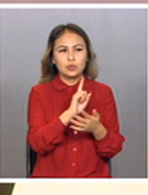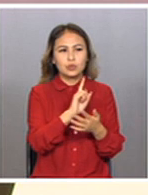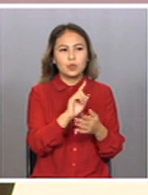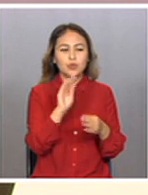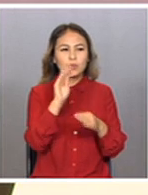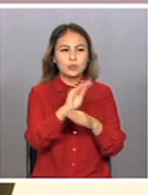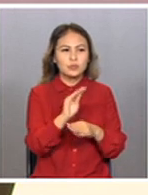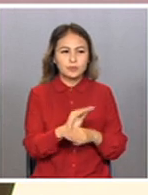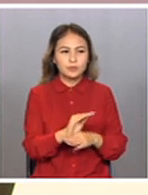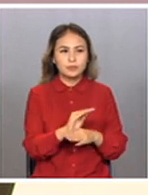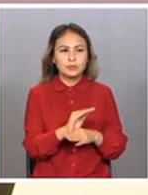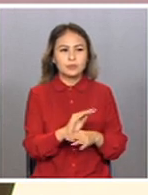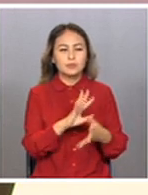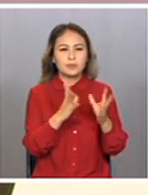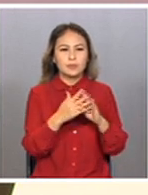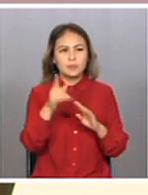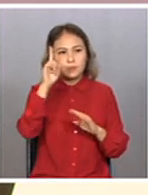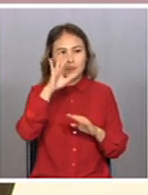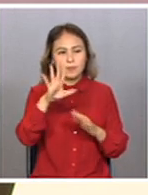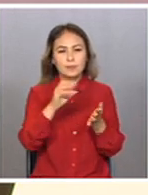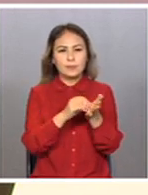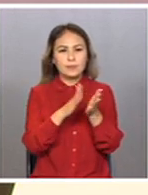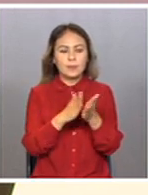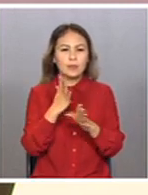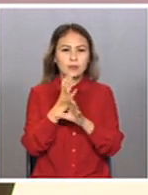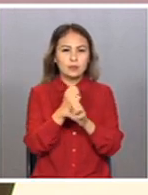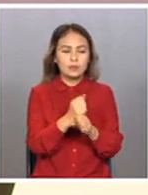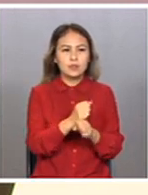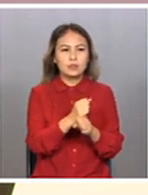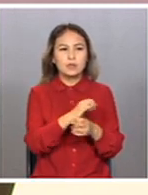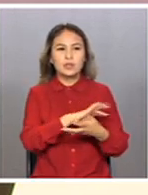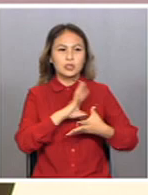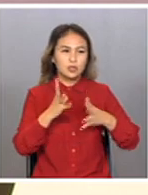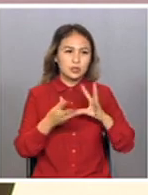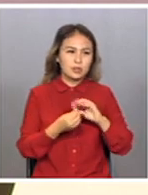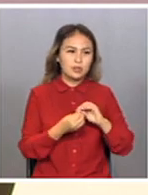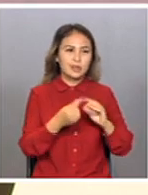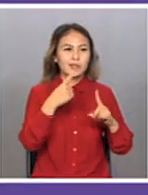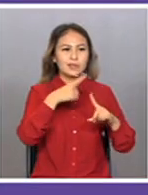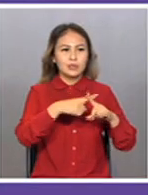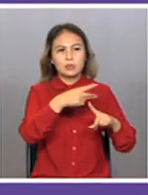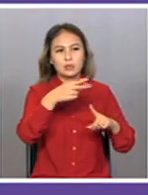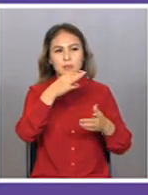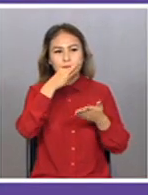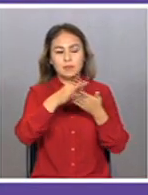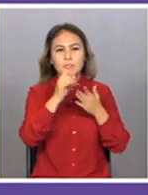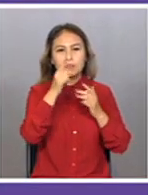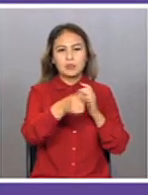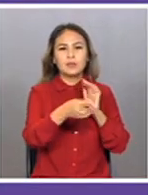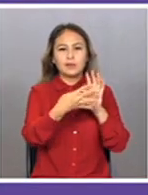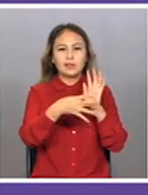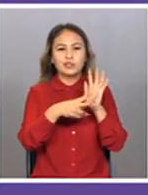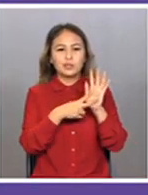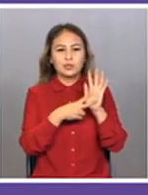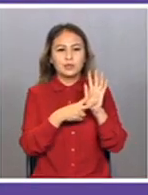қосындының мәнінен белгілі қосылғышты азайтамыз. Нәтижесінде X-тің мәні 1047-ге